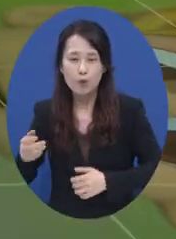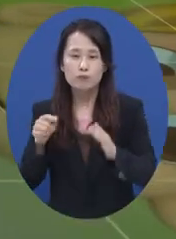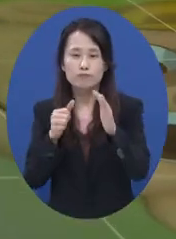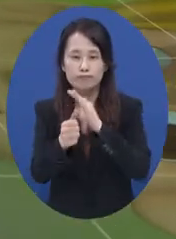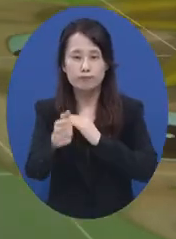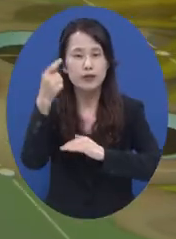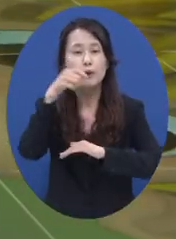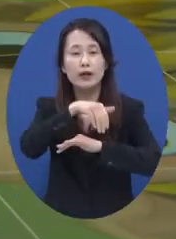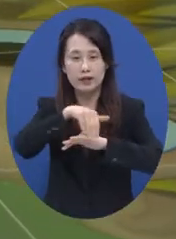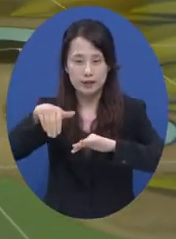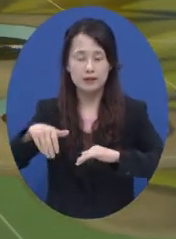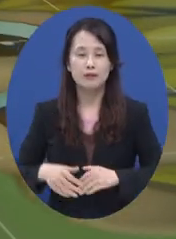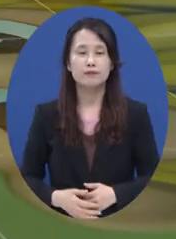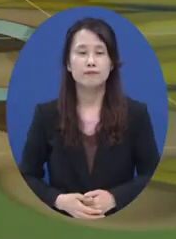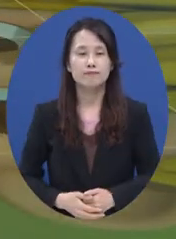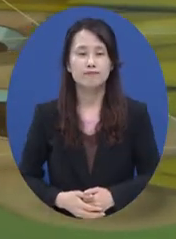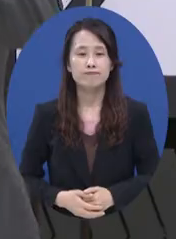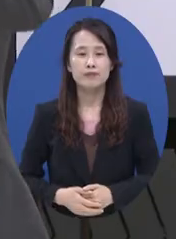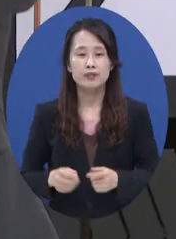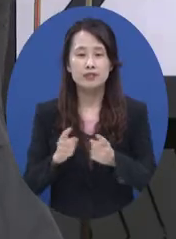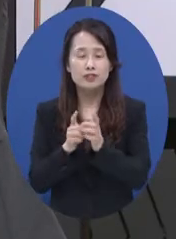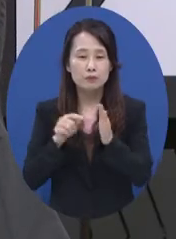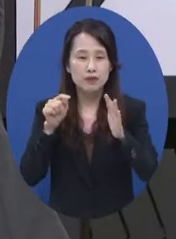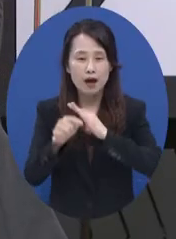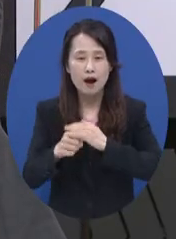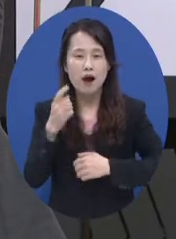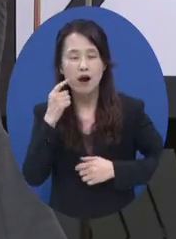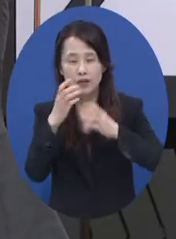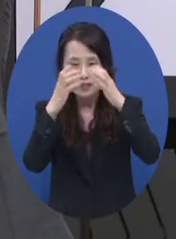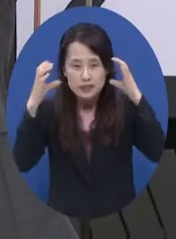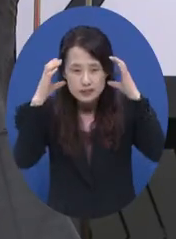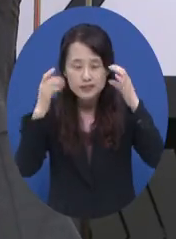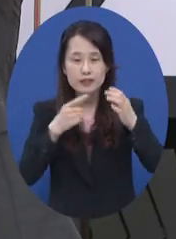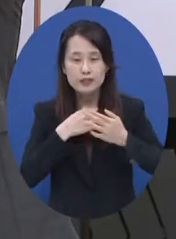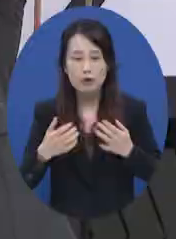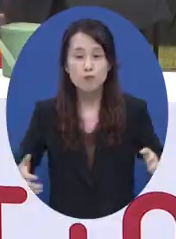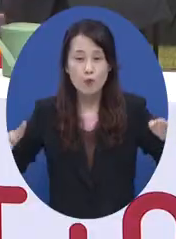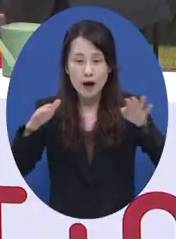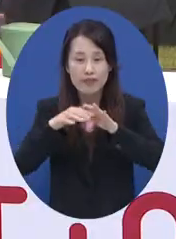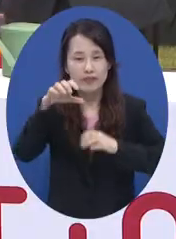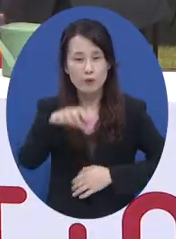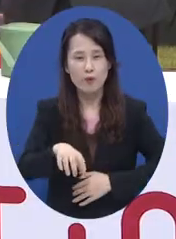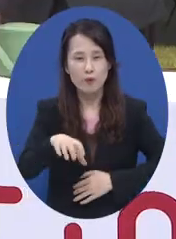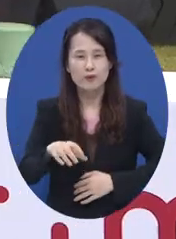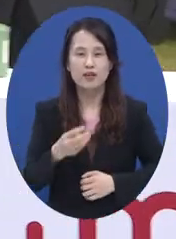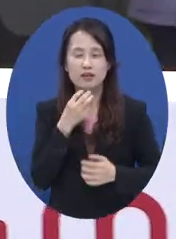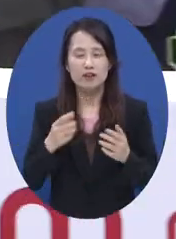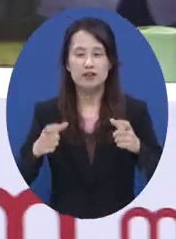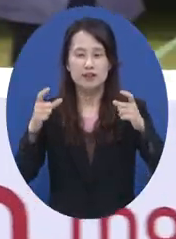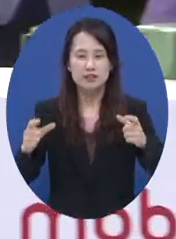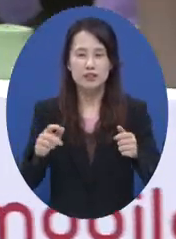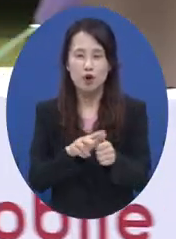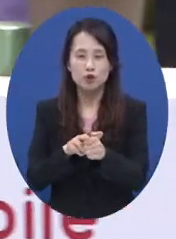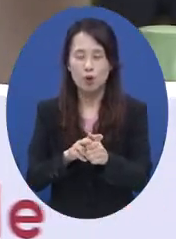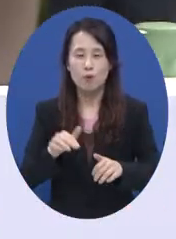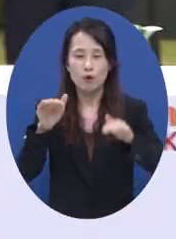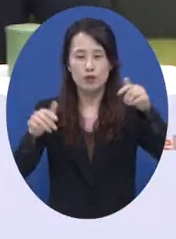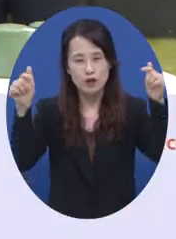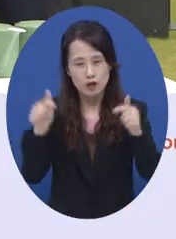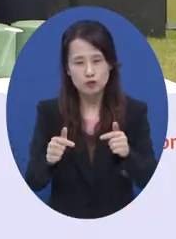방문할 계획입니다. 경기도민을 직접 찾아가는 가상증강현실 체험관 와우스페이스가 경기 지역 정보